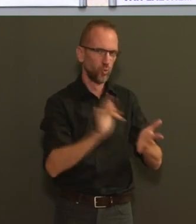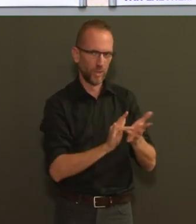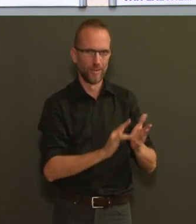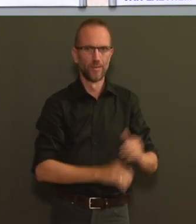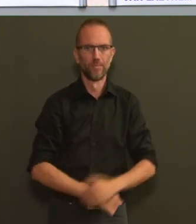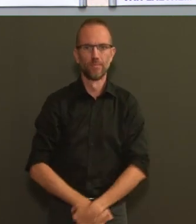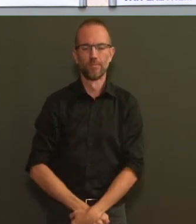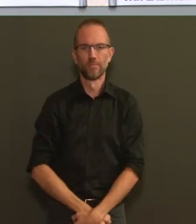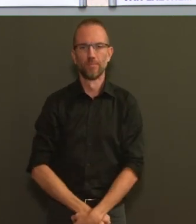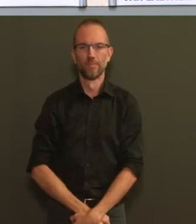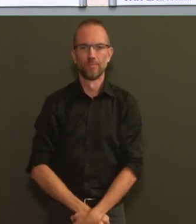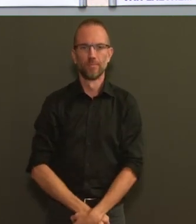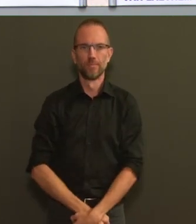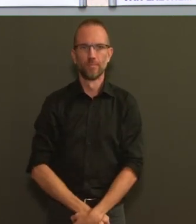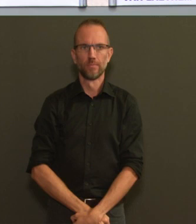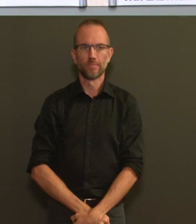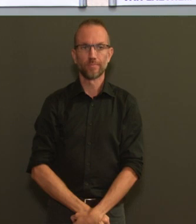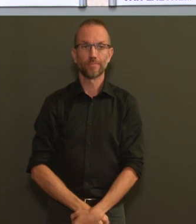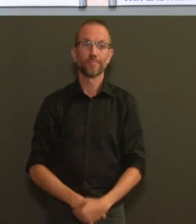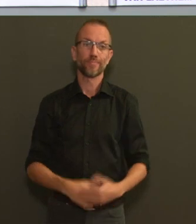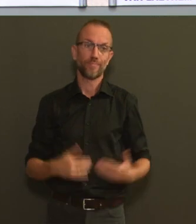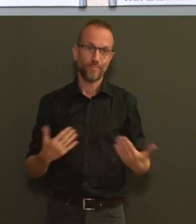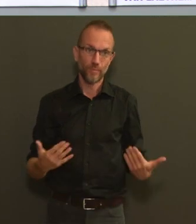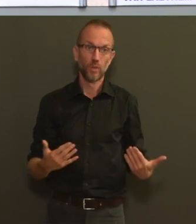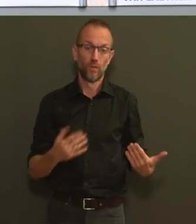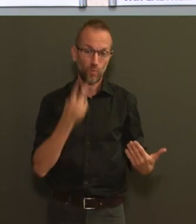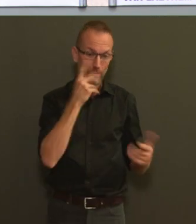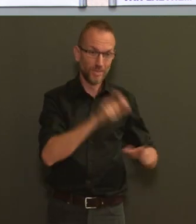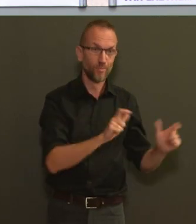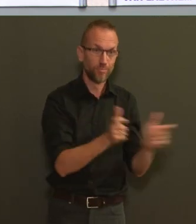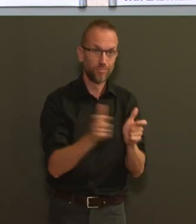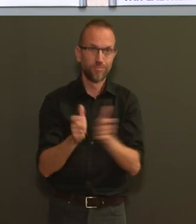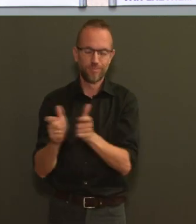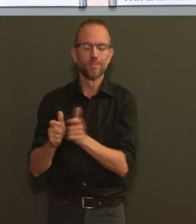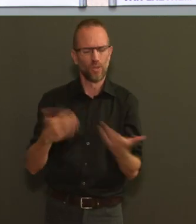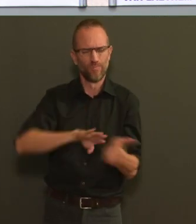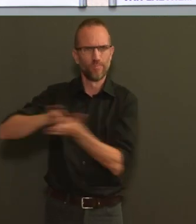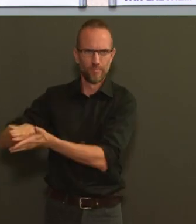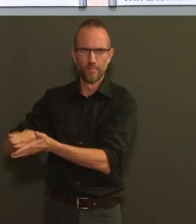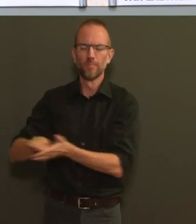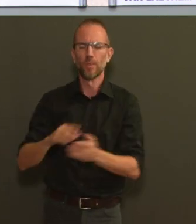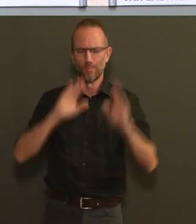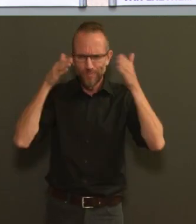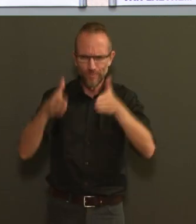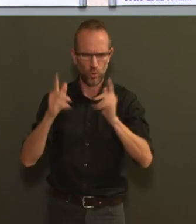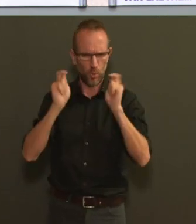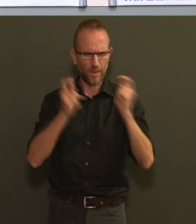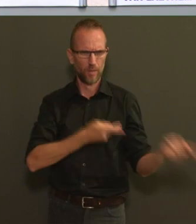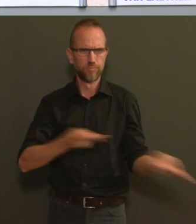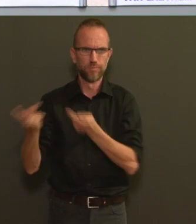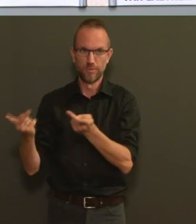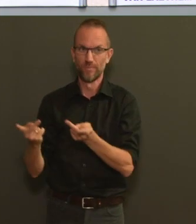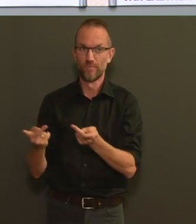Après ces chiffres concernant le nombre de nouveaux cas, les chiffres concernant les hospitalisations, et là aussi vous avez entendu qu'ils augmentaient jour après